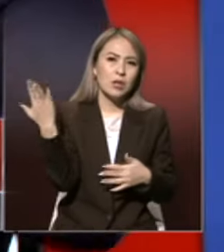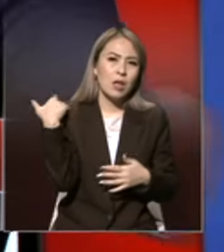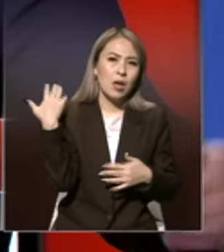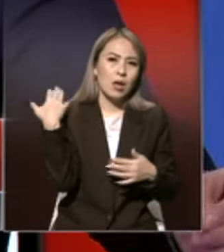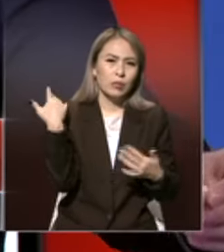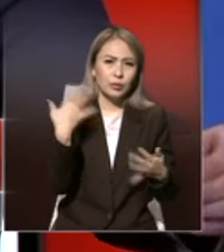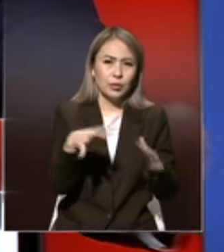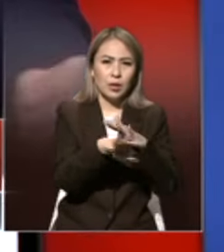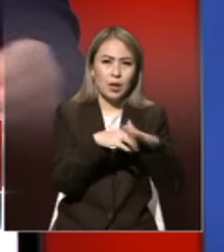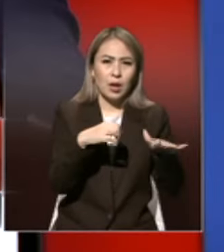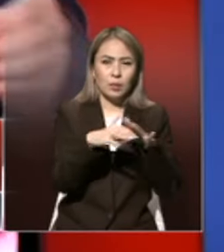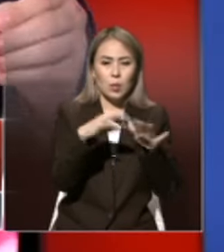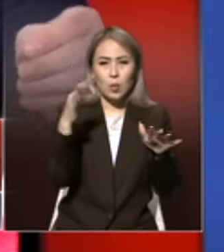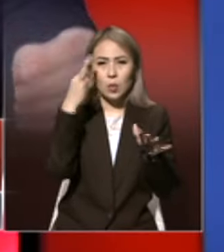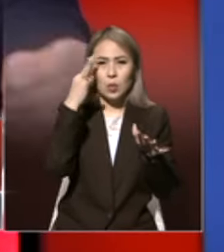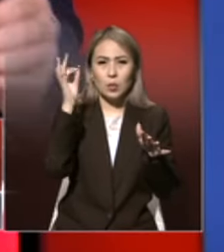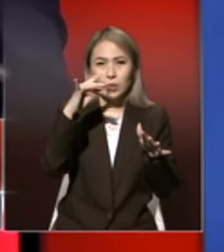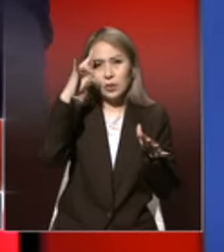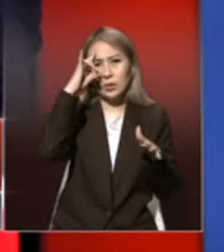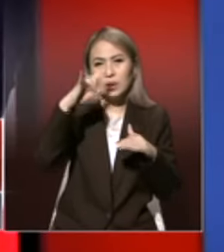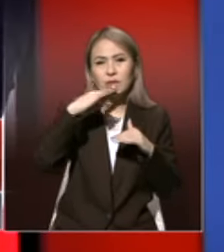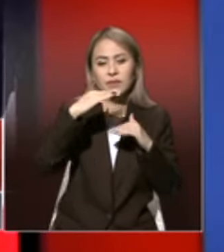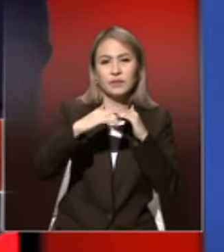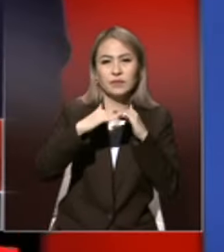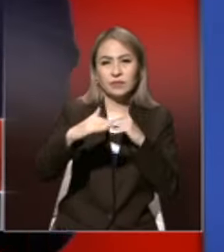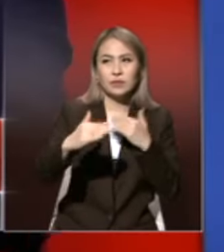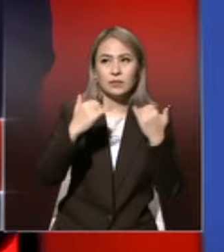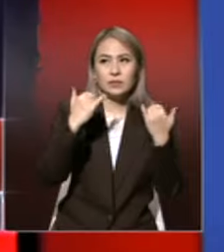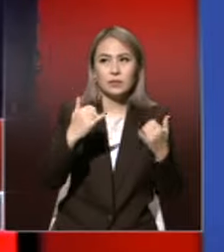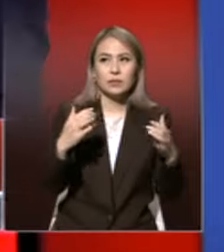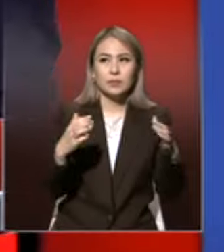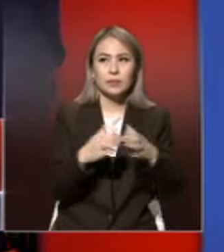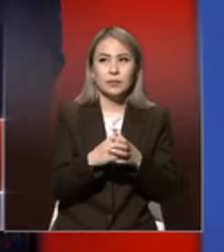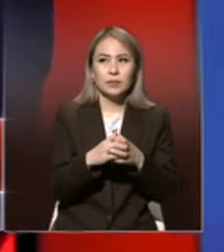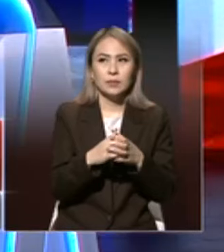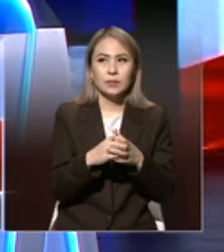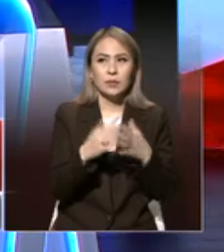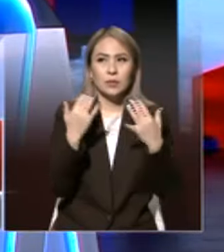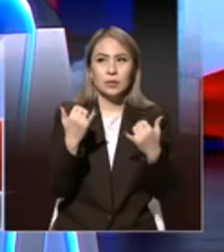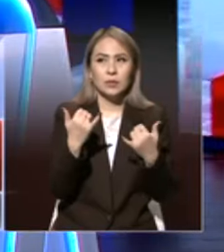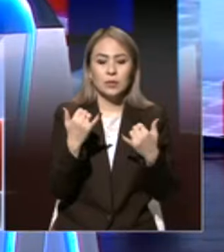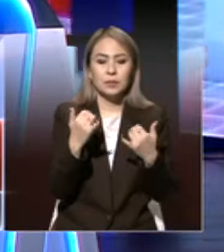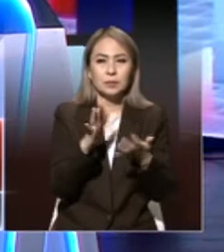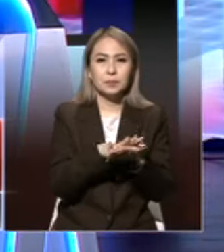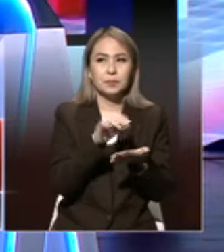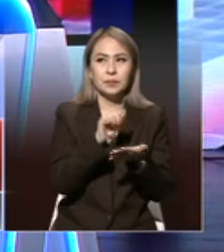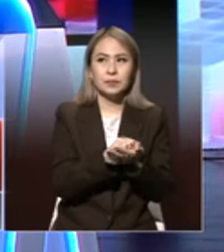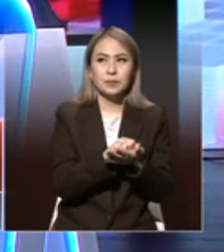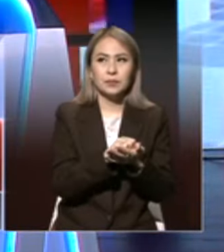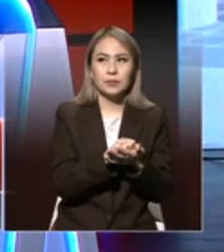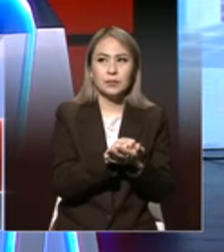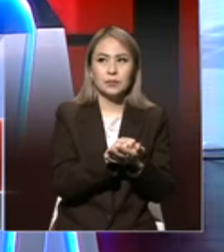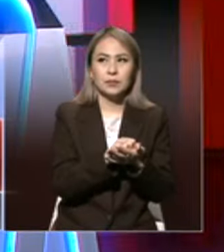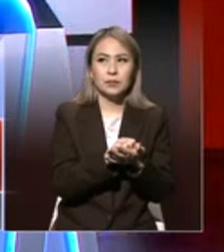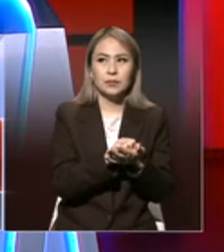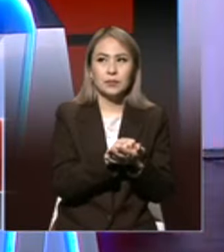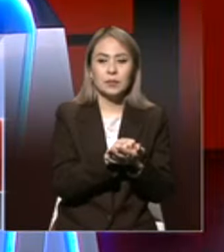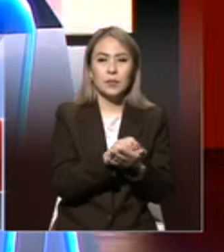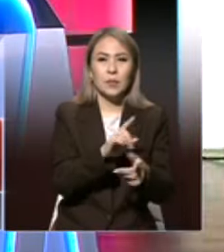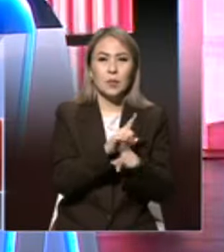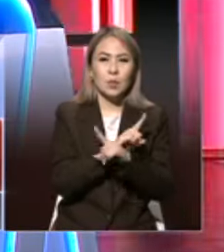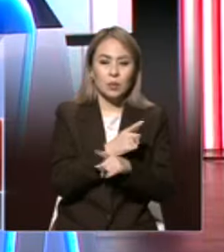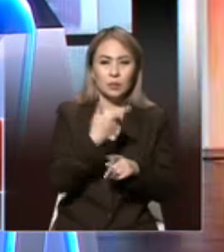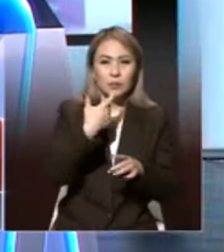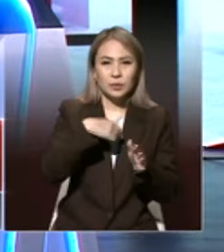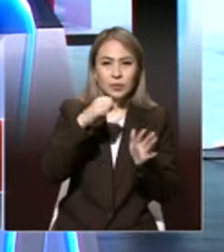Қаншама мысалға қыздарды осылай заңсыз түрде бас бостандығынан айырып, мысалға осы нәтижелер болды, арасында өліп кеткендер де болды мысалға, да?